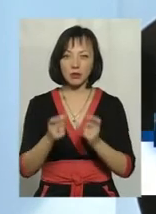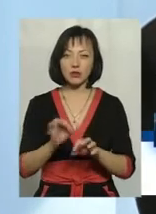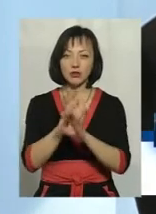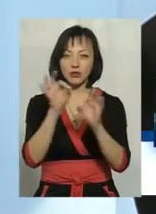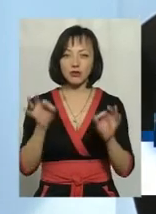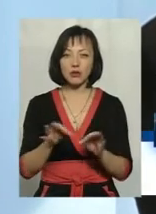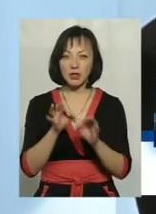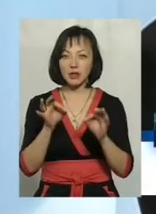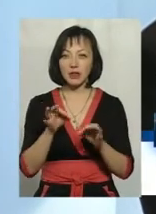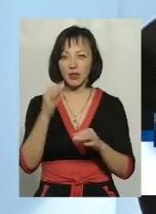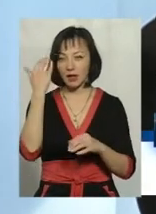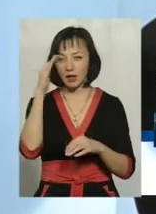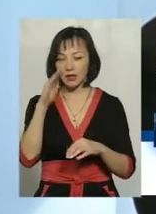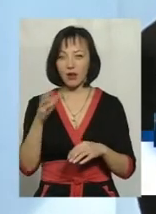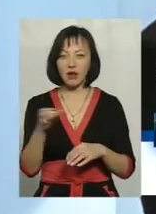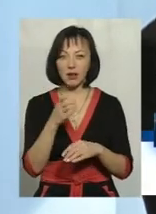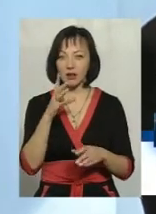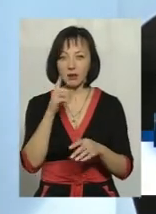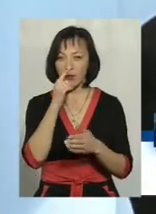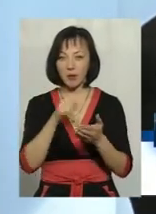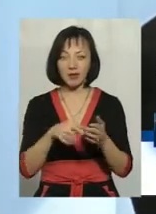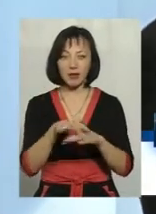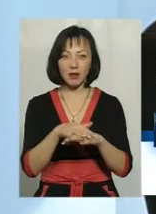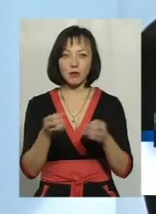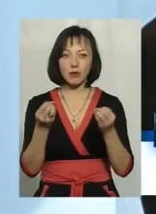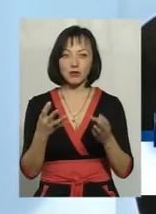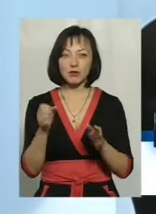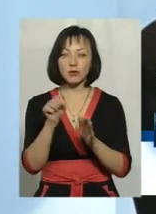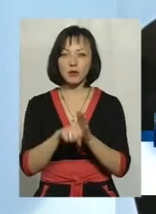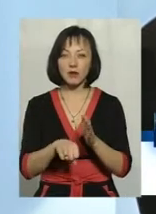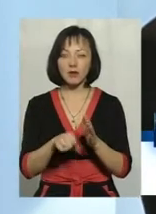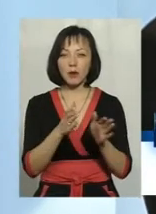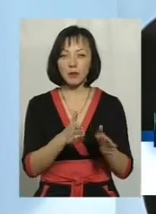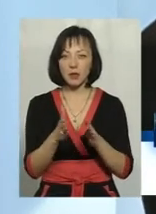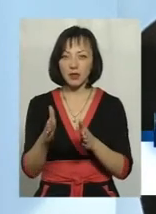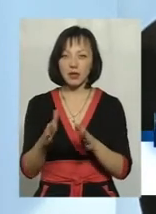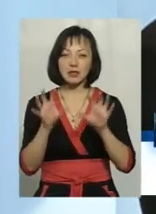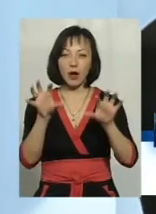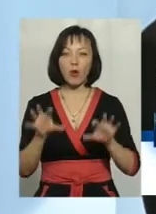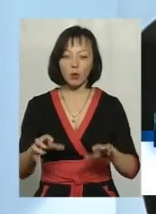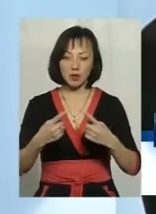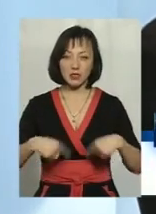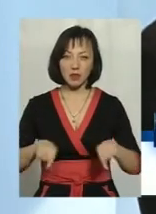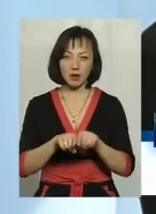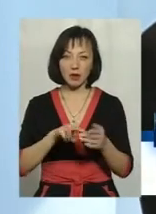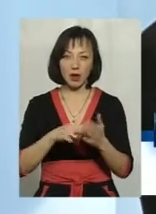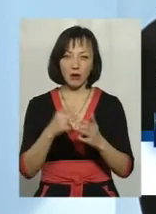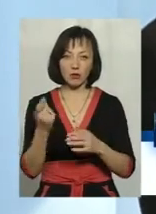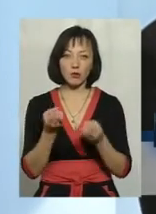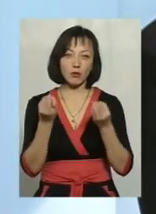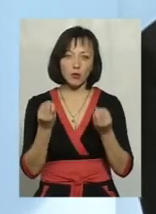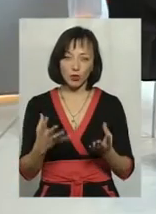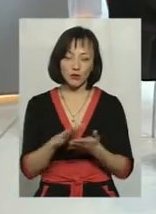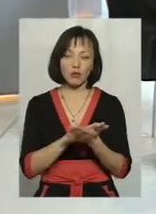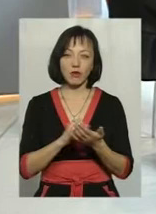ліва горілка не попаде на ринок і так далі. Ми просто вбиваємо методично легальний сектор економіки. Ми просто вбиваємо. Я